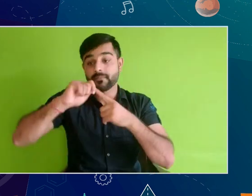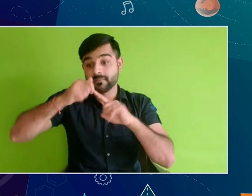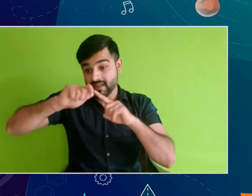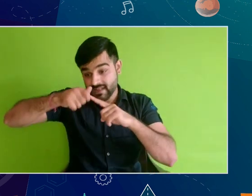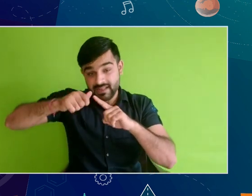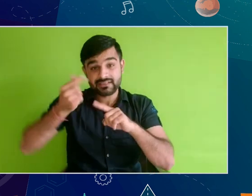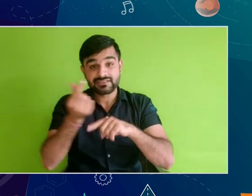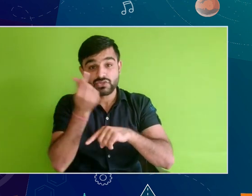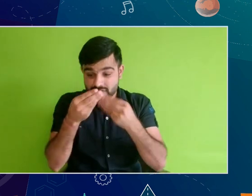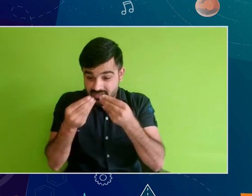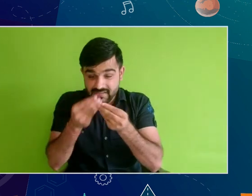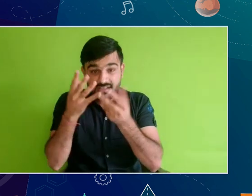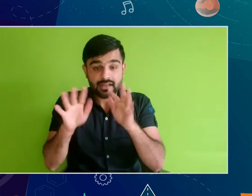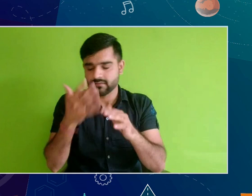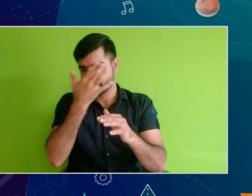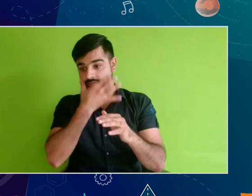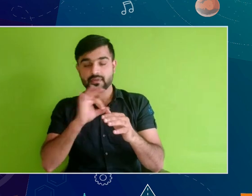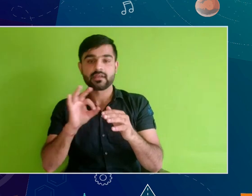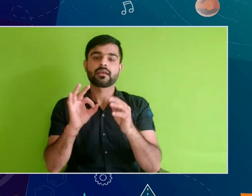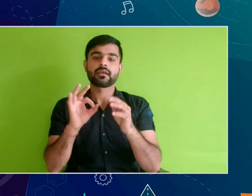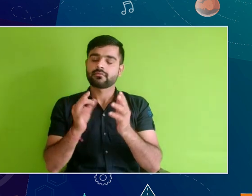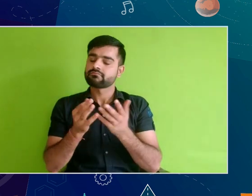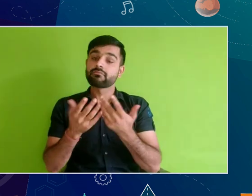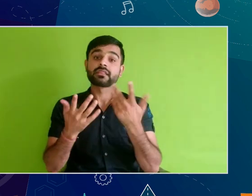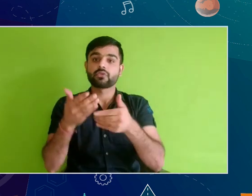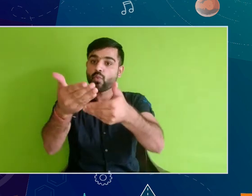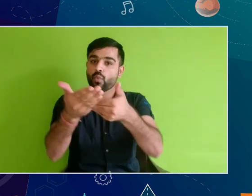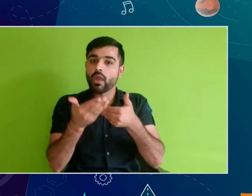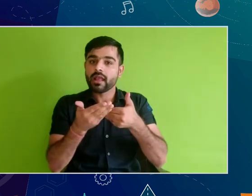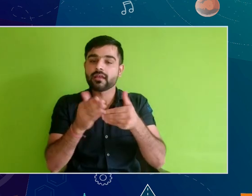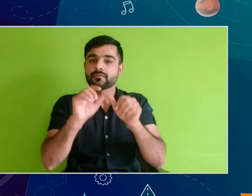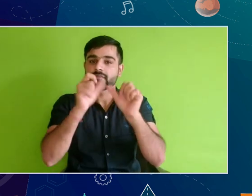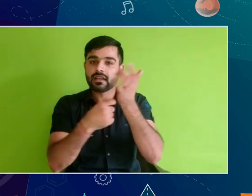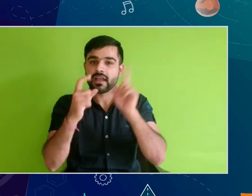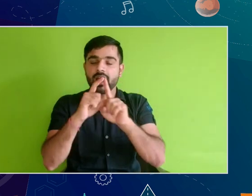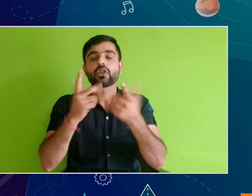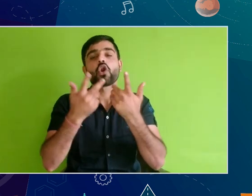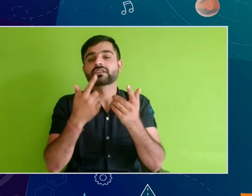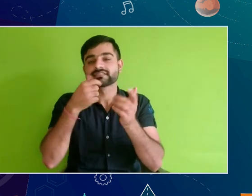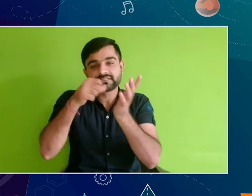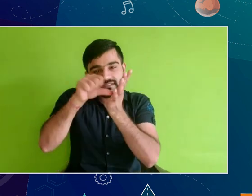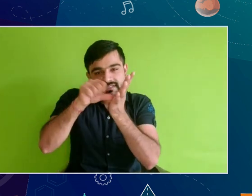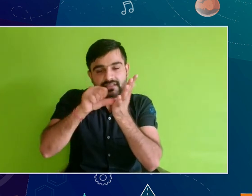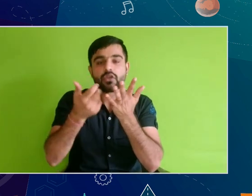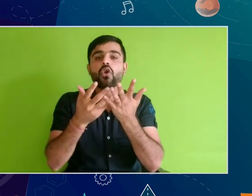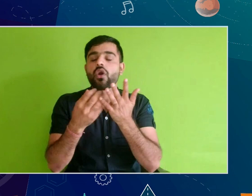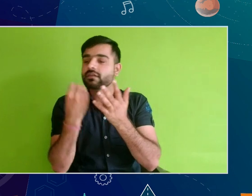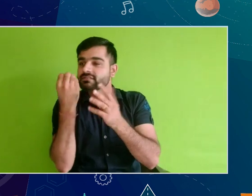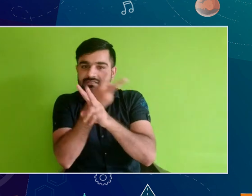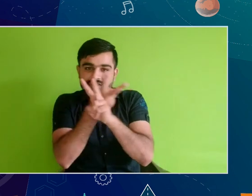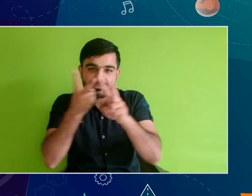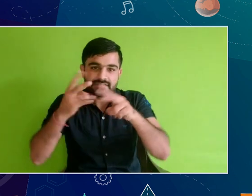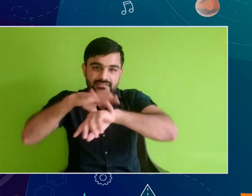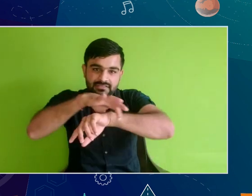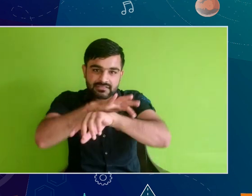एक सुंदर सा ग्रीटिंग कार्ड बनाया जा सकता है, या रबर बैंड से, बैंगल से हम किस तरीके से एक अच्छी सी सीनरी